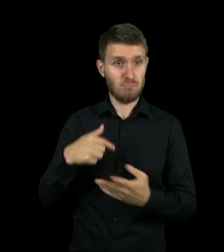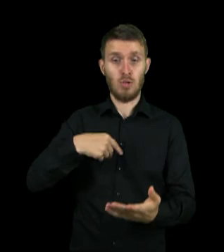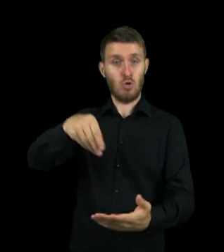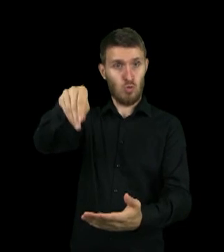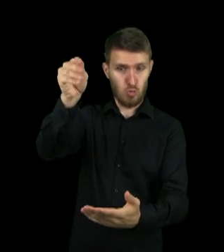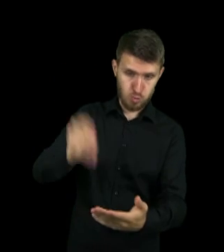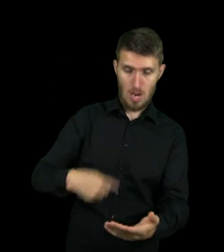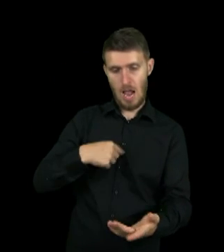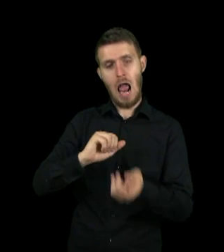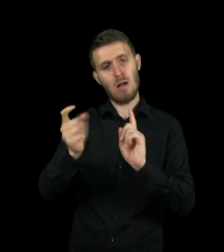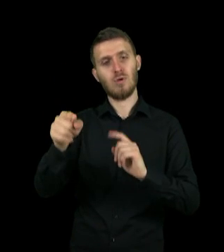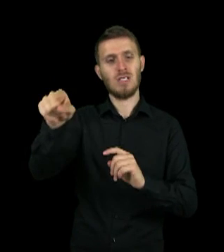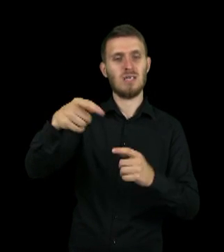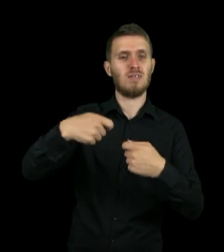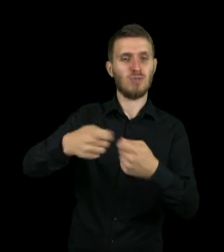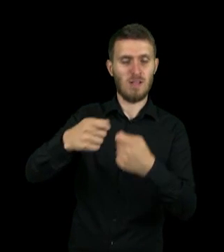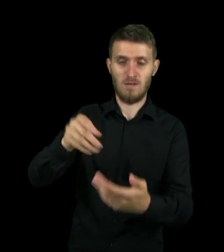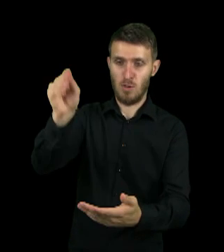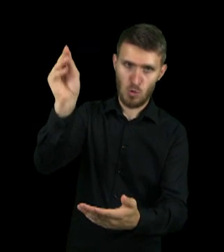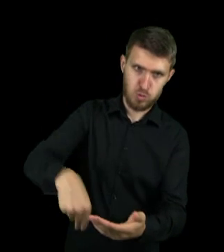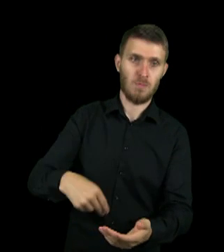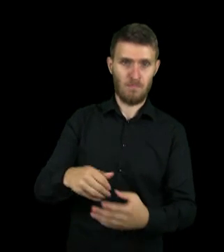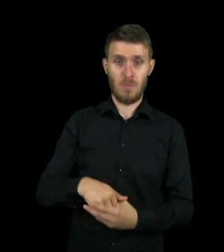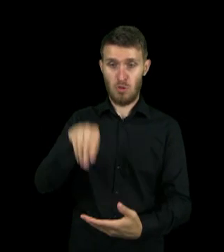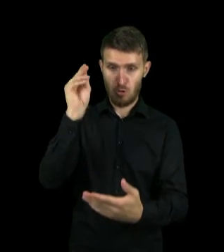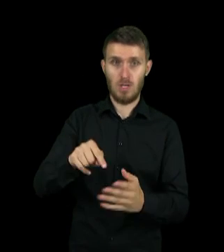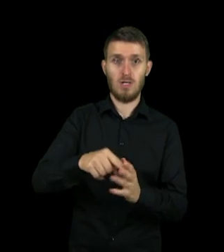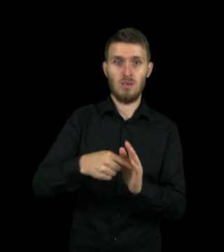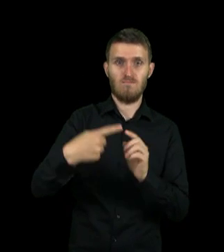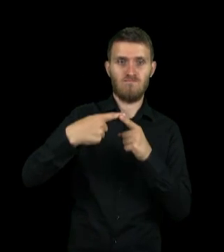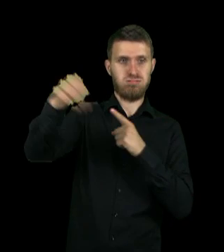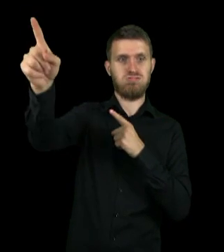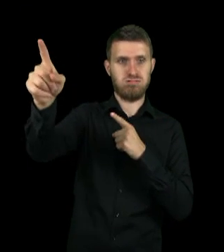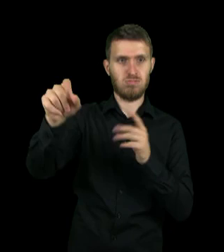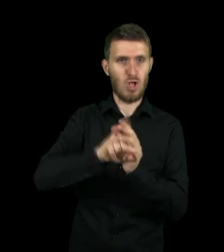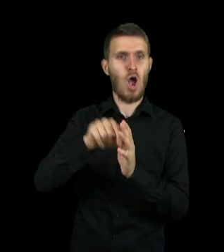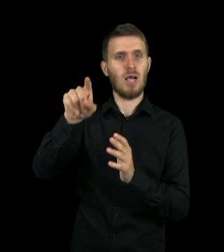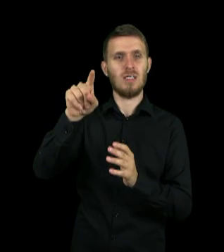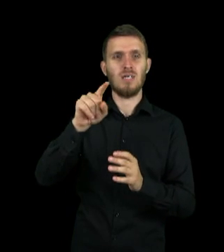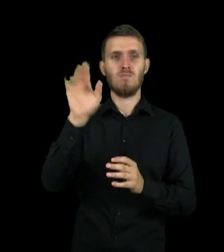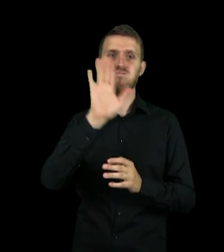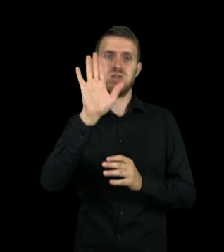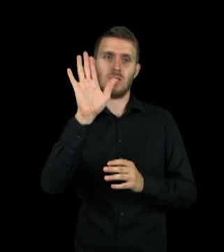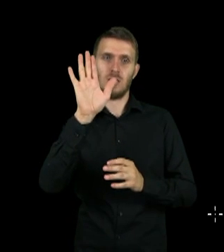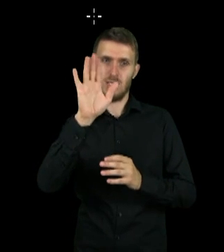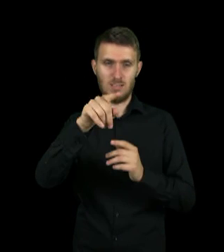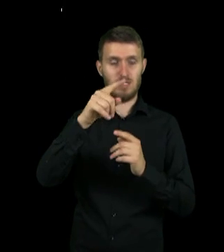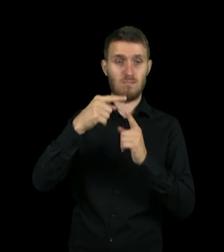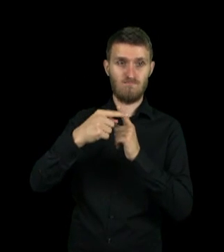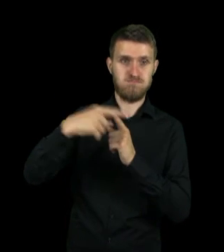spożywcze warte 100 zł kiedy więc przesunę kartę lub zrobi to sprzedawca zostanie wysłana wiadomość